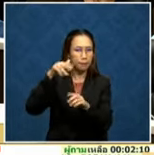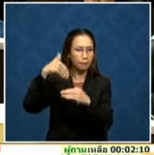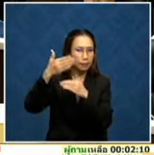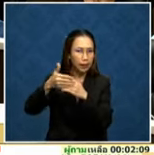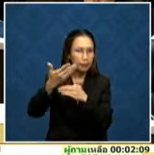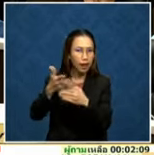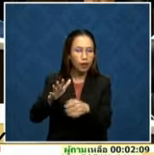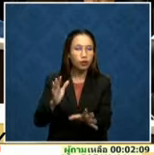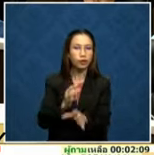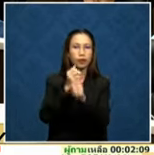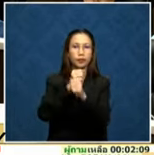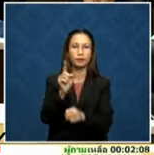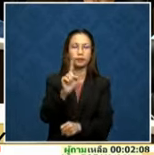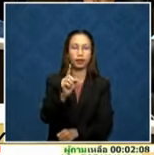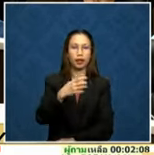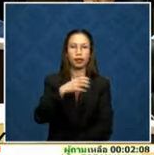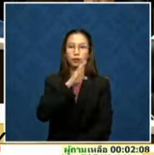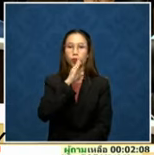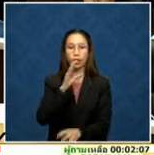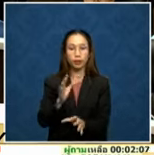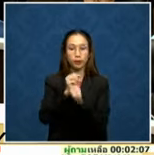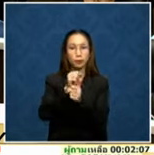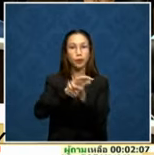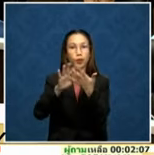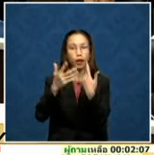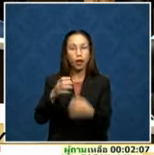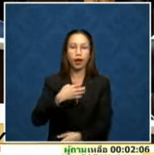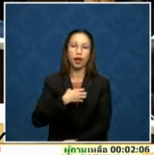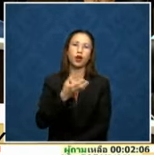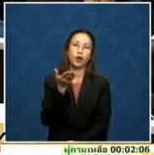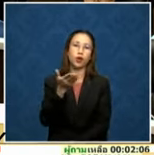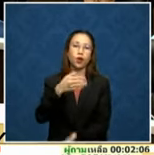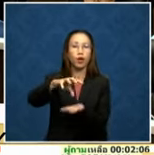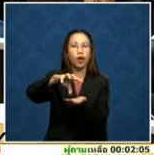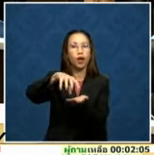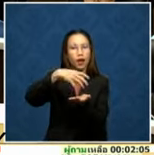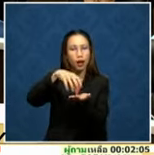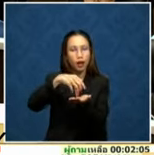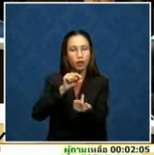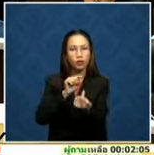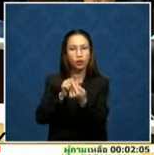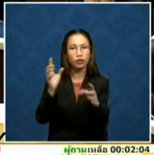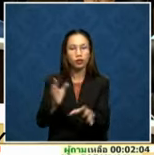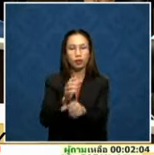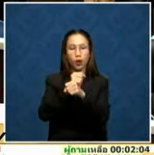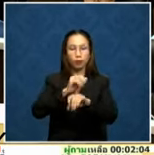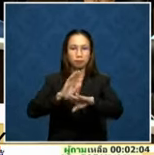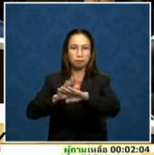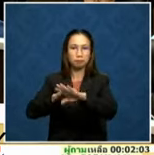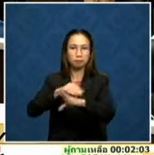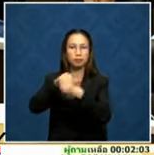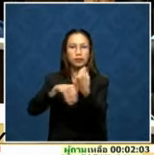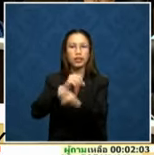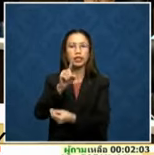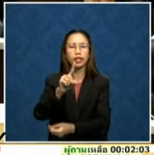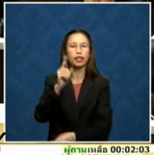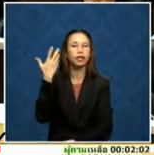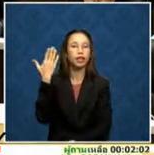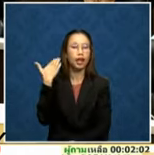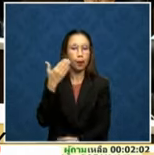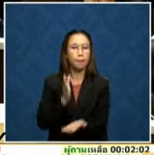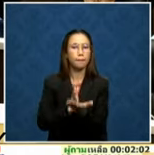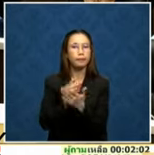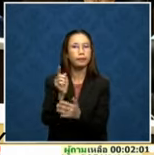ถ้แตลออกมา ขอใหช่วยเลาใหฟังหน่อยว่าผลที่เกิดขึนแล้ว notch forกกระ้ศัติกิจทผ่านมา believed good